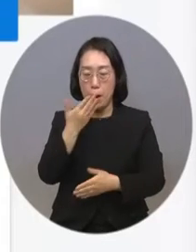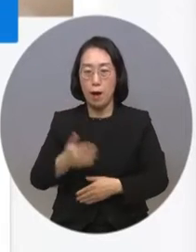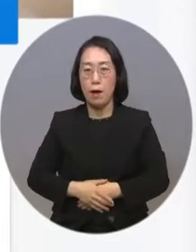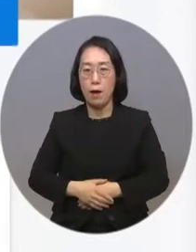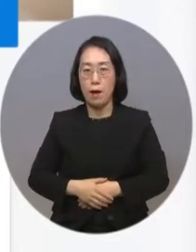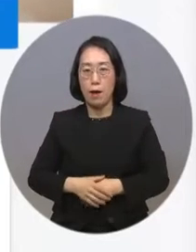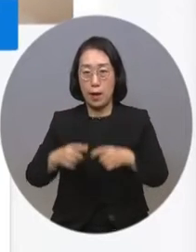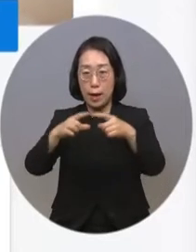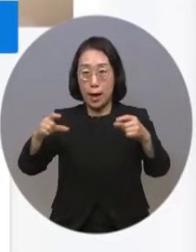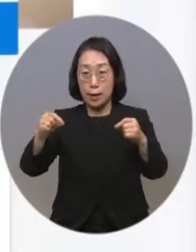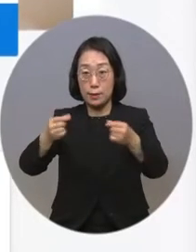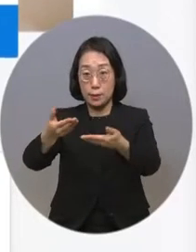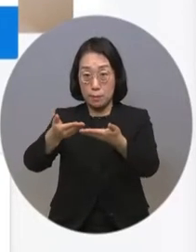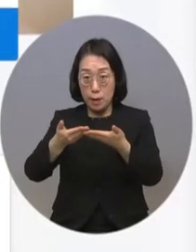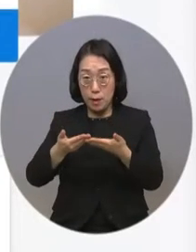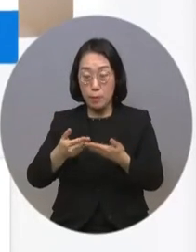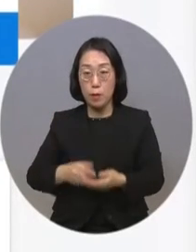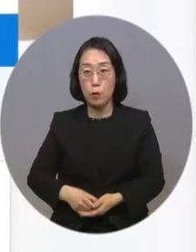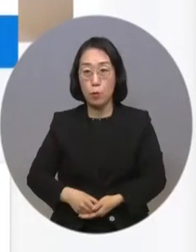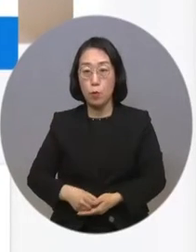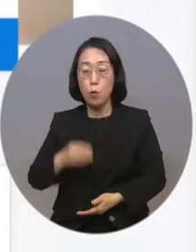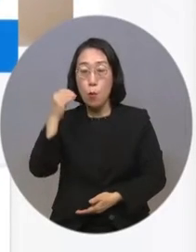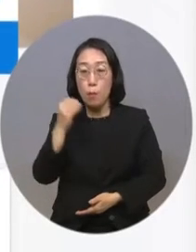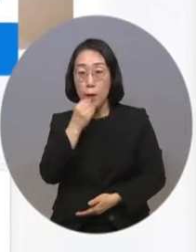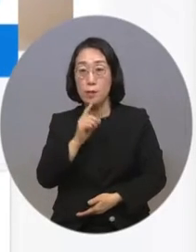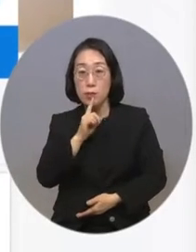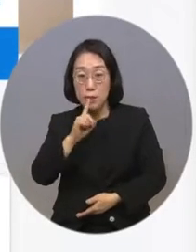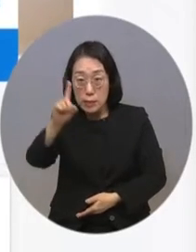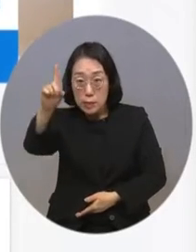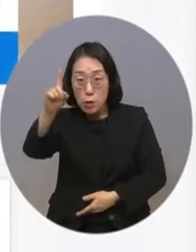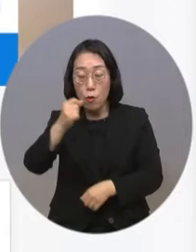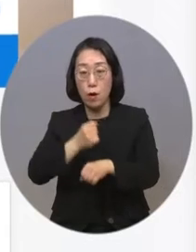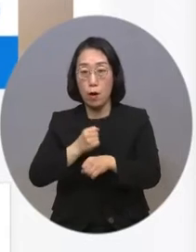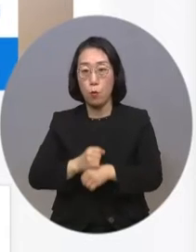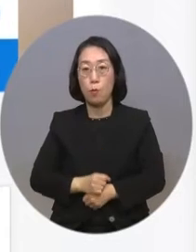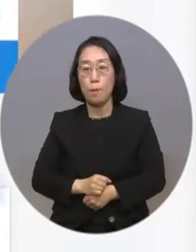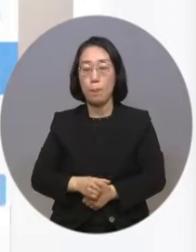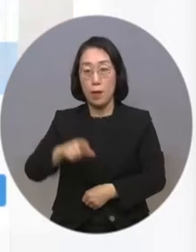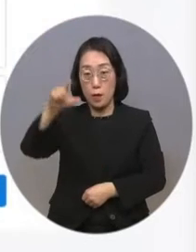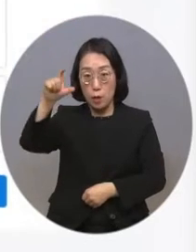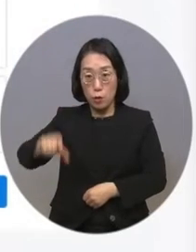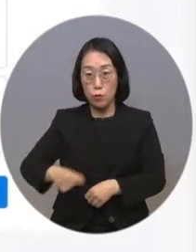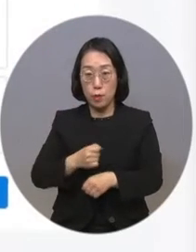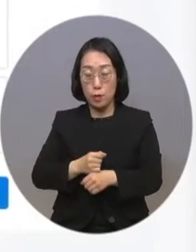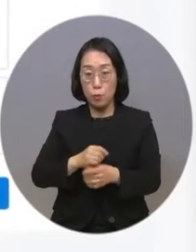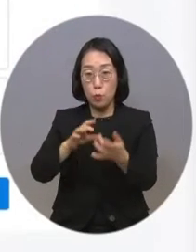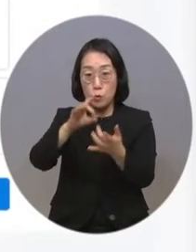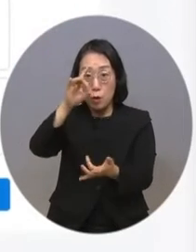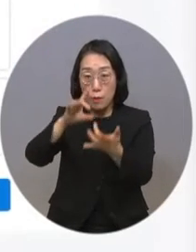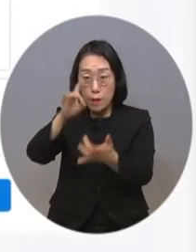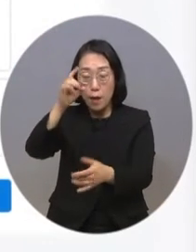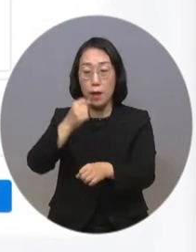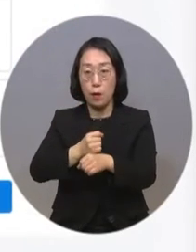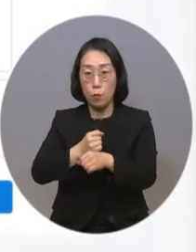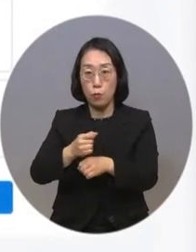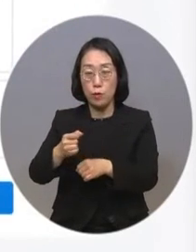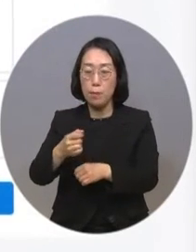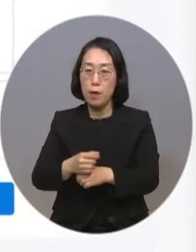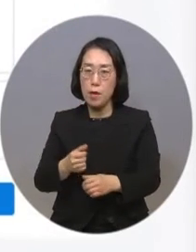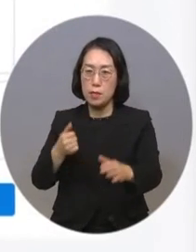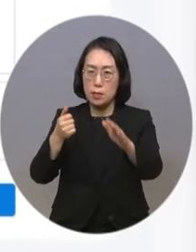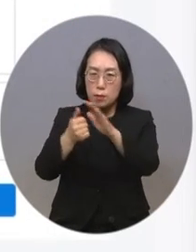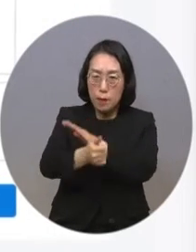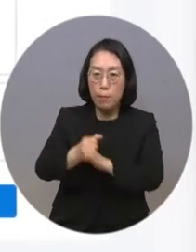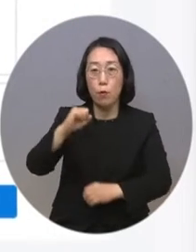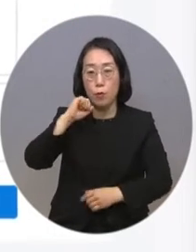발급받은 후 놀이 집에서 수강신청 결제를 진행하며 시설과 강좌를 선택할 수 있으며 되면 운동이 여의치